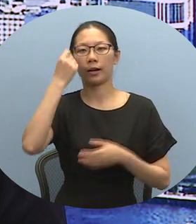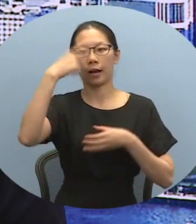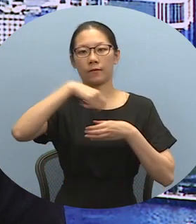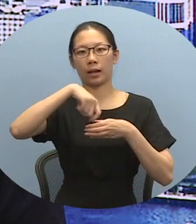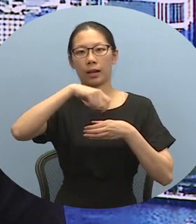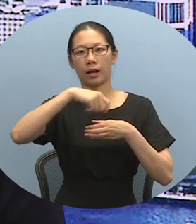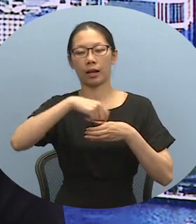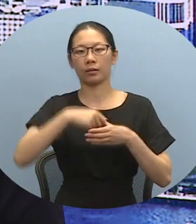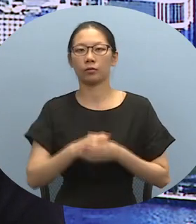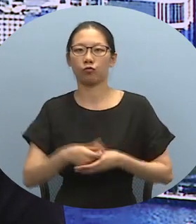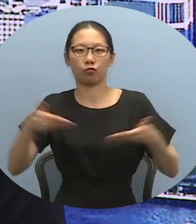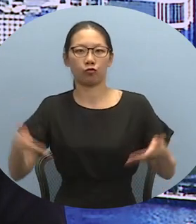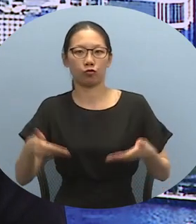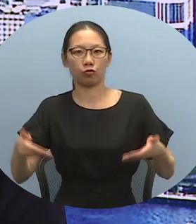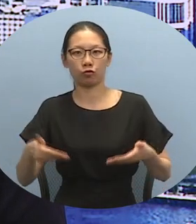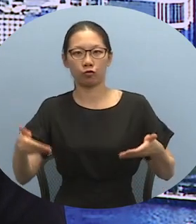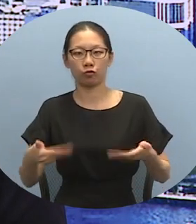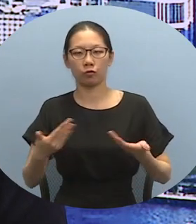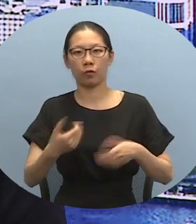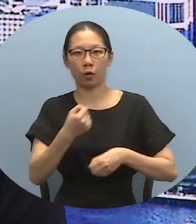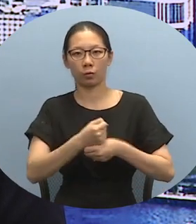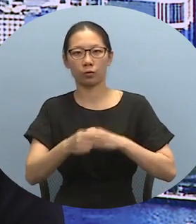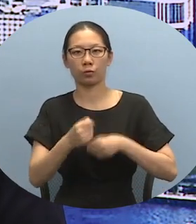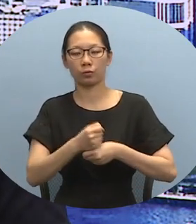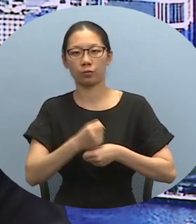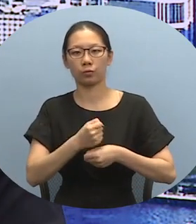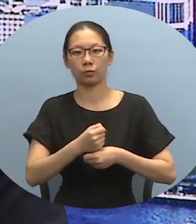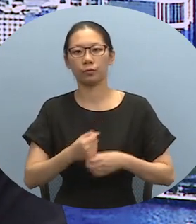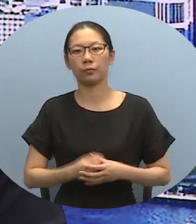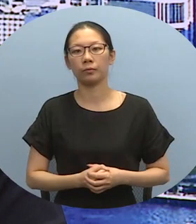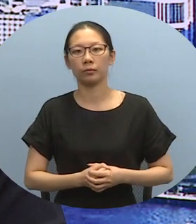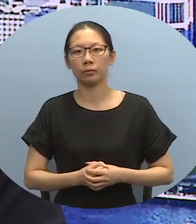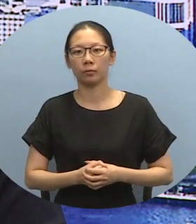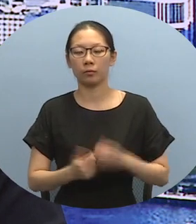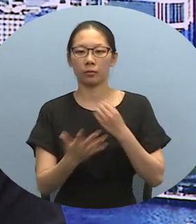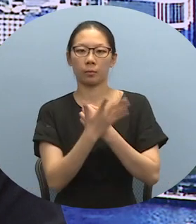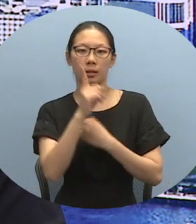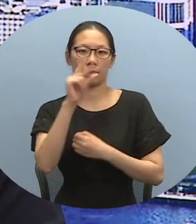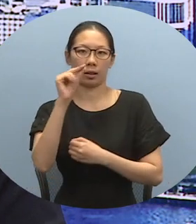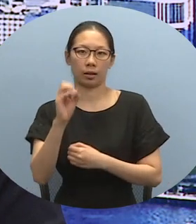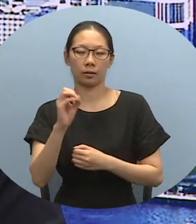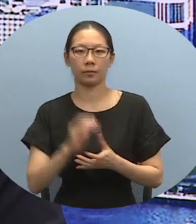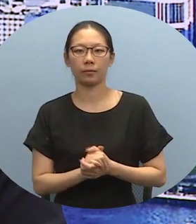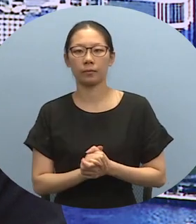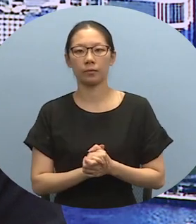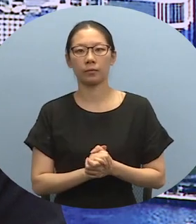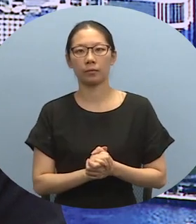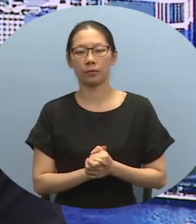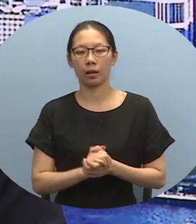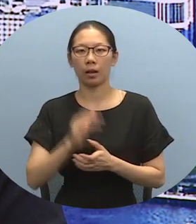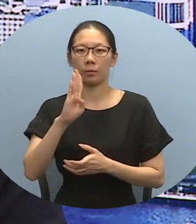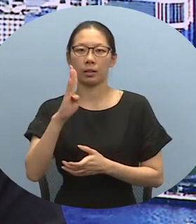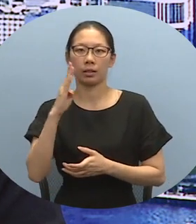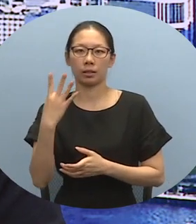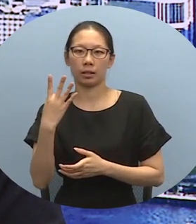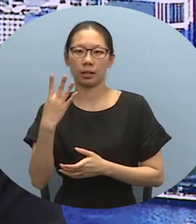嘅咖啡室啦，咁嗰度係喺廚房嗰度工作嘅。咁5170咧就係喺佢哋 B4 有